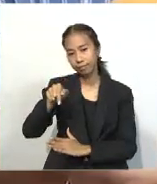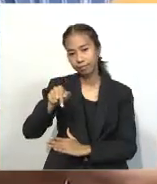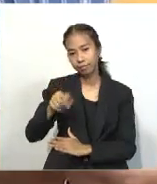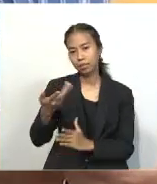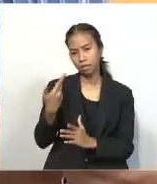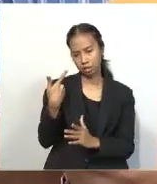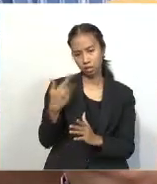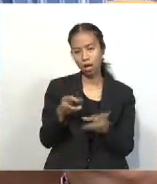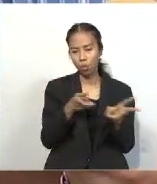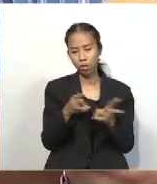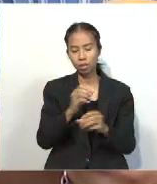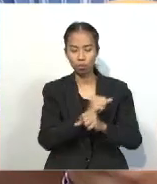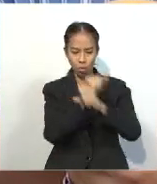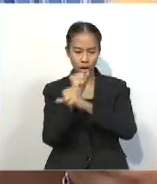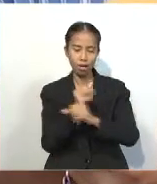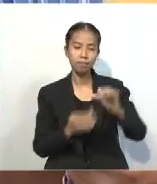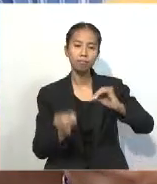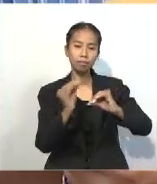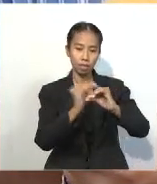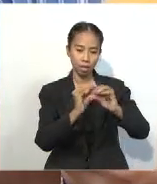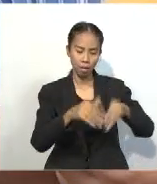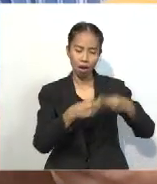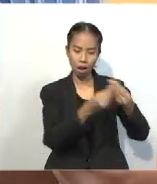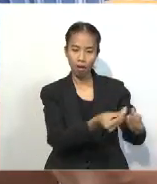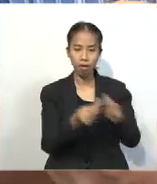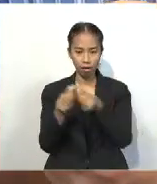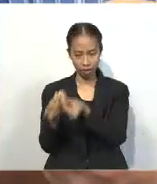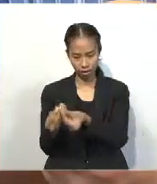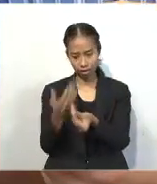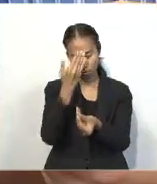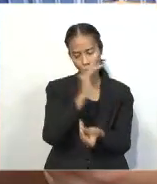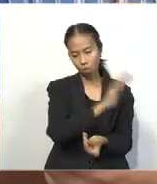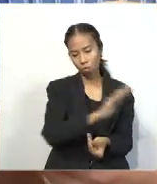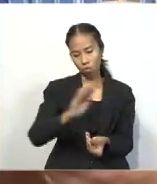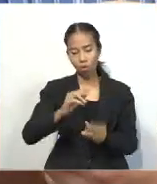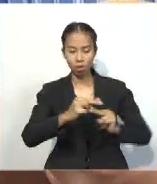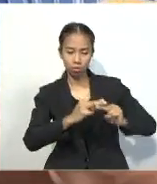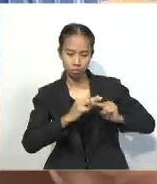พิ่มมาตรการต่างๆนะครับให้พื้นที่เนี่ยได้รับผิดชอบกันที่จะเ